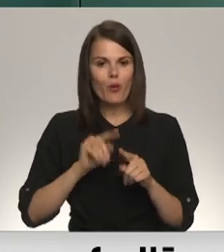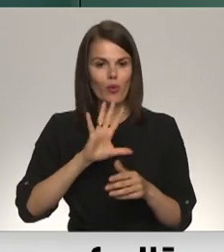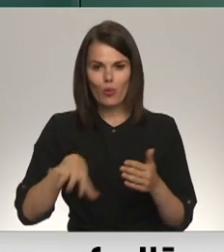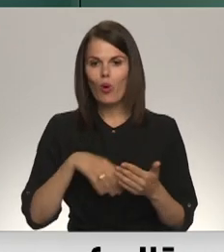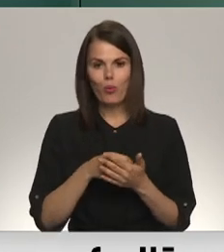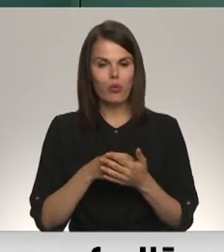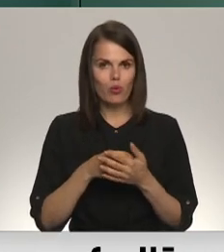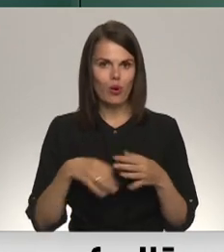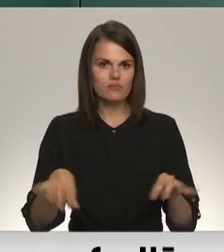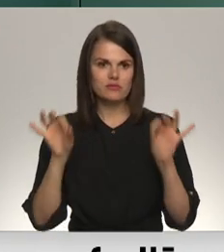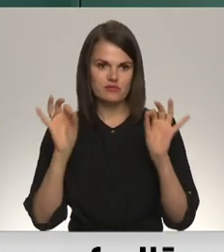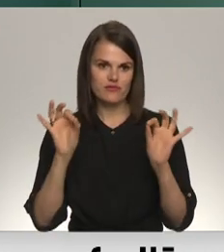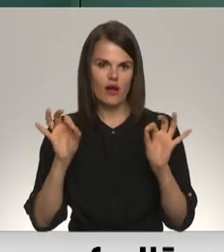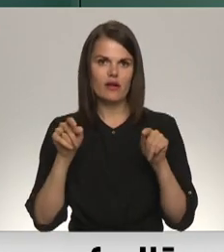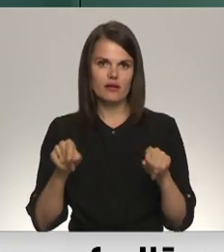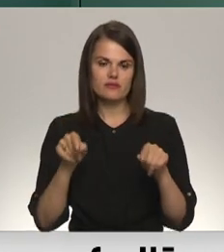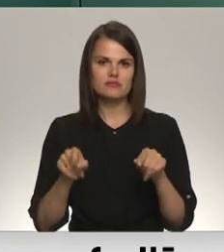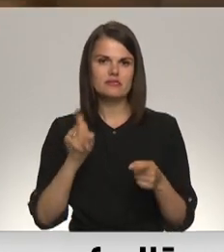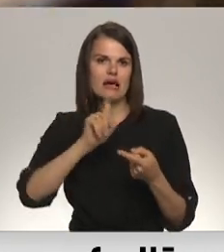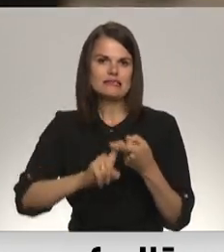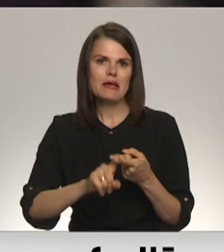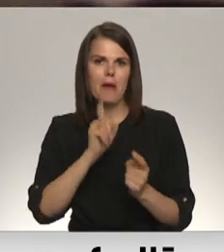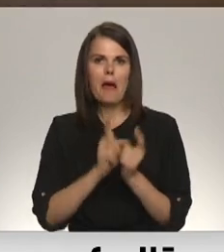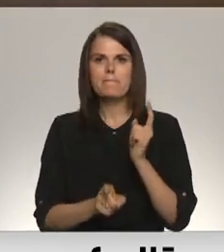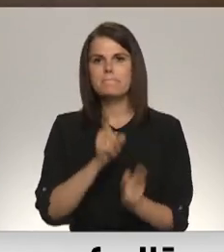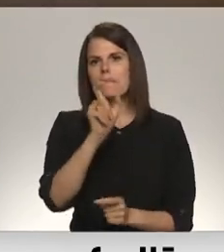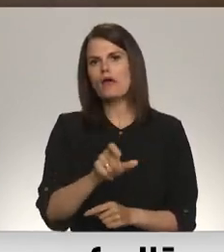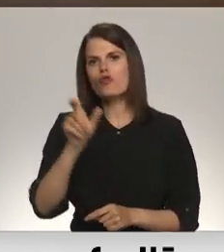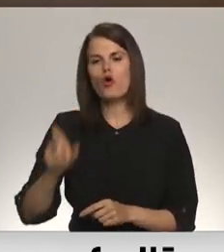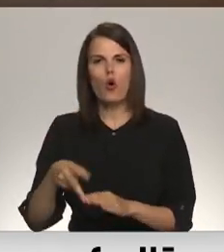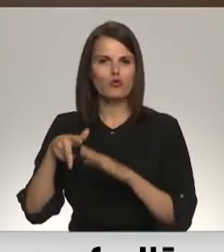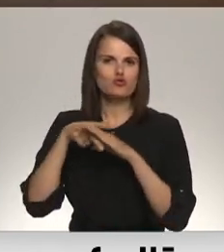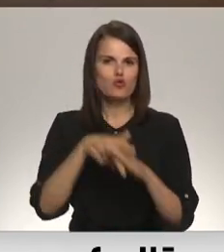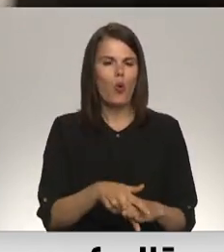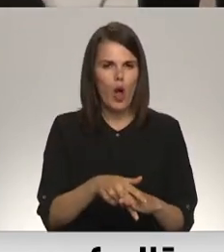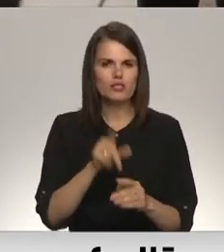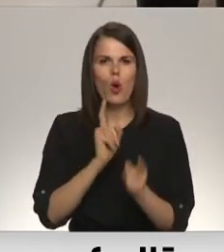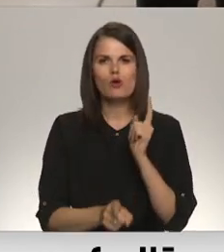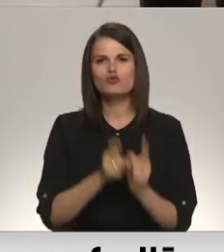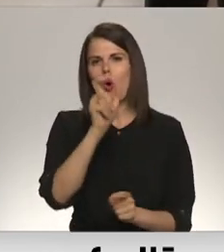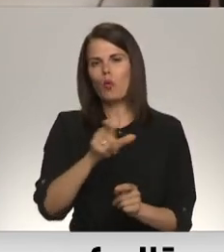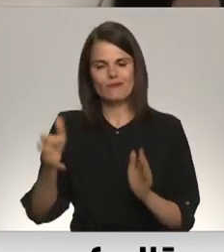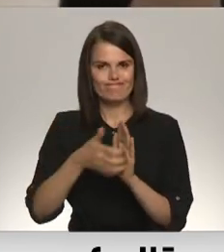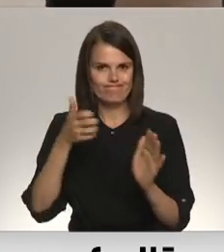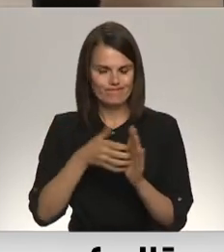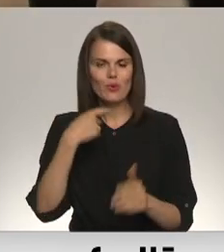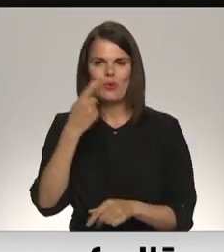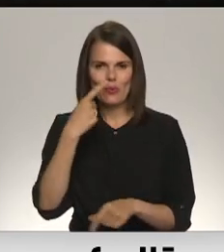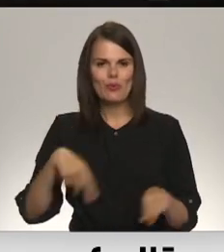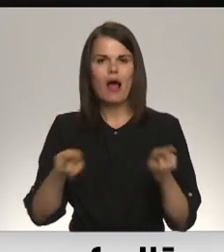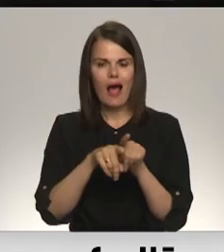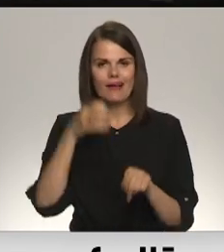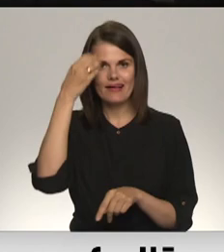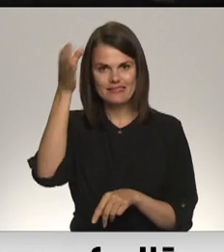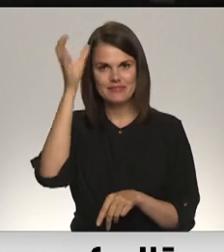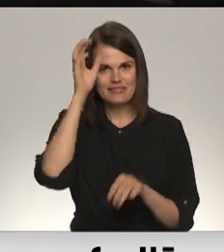ir aktuāls šis tēma pedagogu slodzes jautājums. Skolotāju trūkumu nenoliedz arī Izglītības un zinātnes ministrijā, tomēr